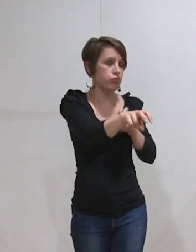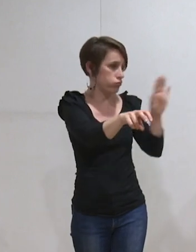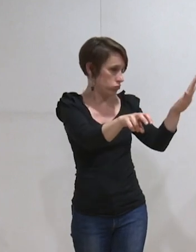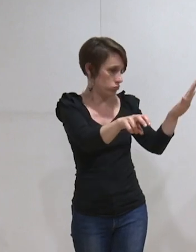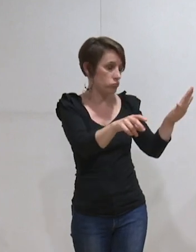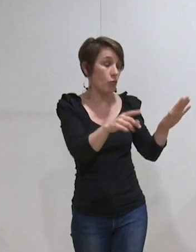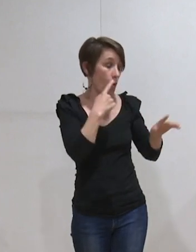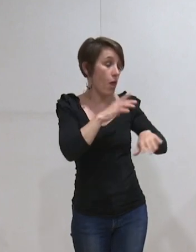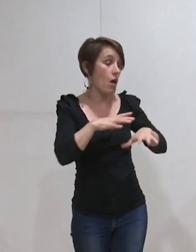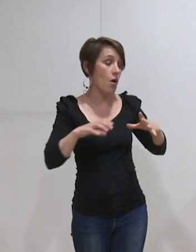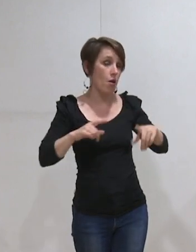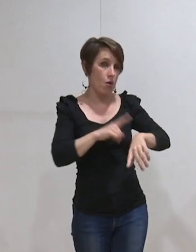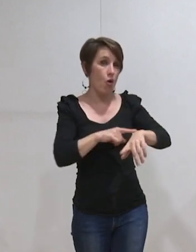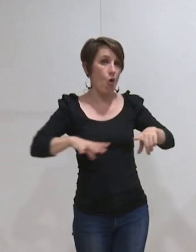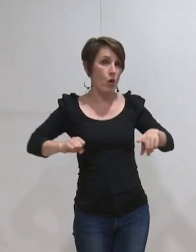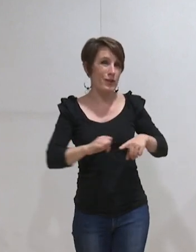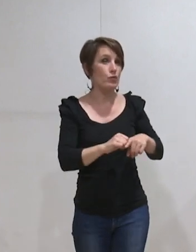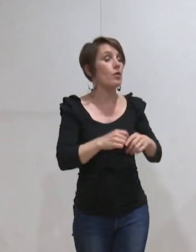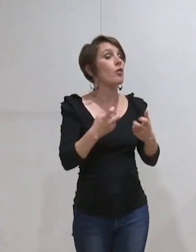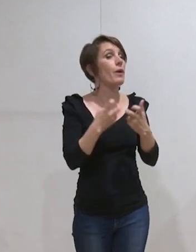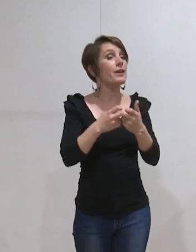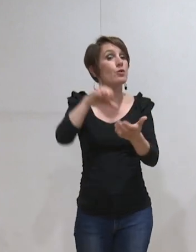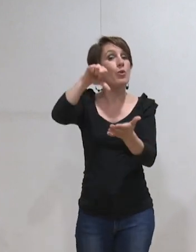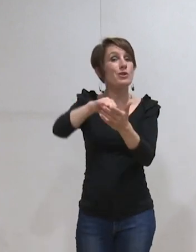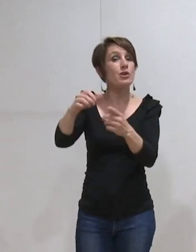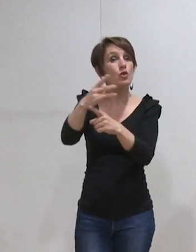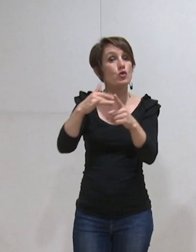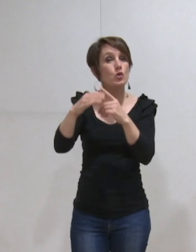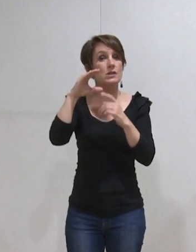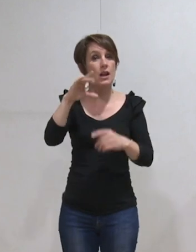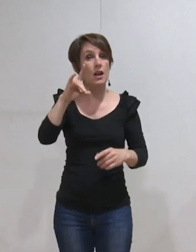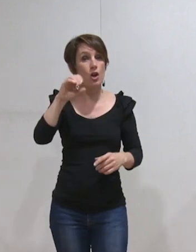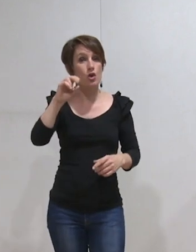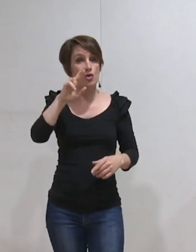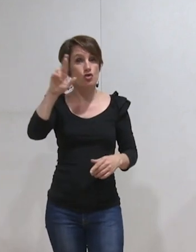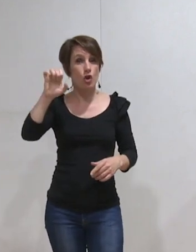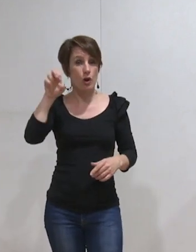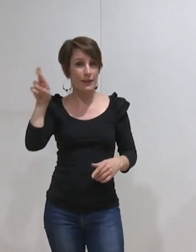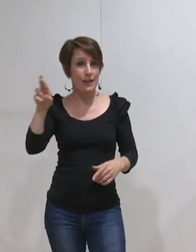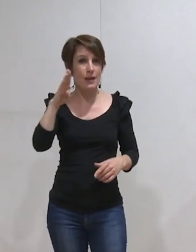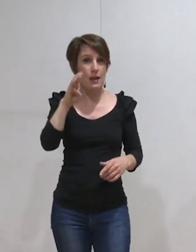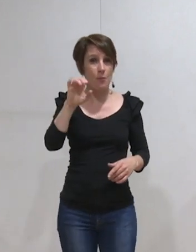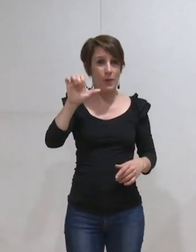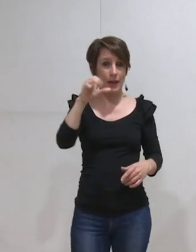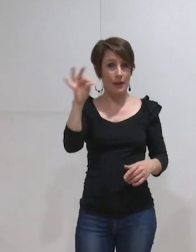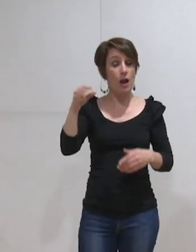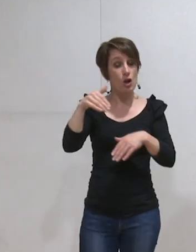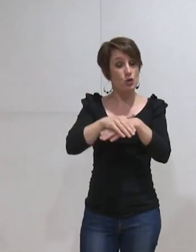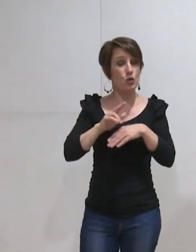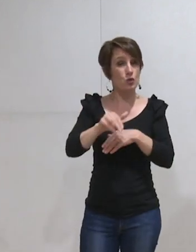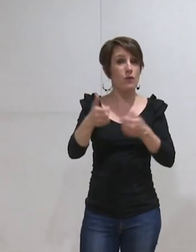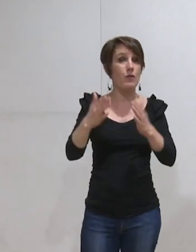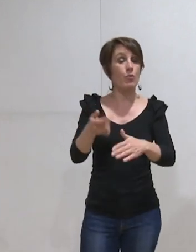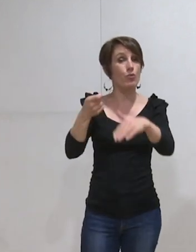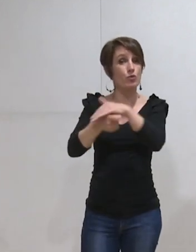la question de l'association du centre social chuer Beria qui est en difficulté ce soir il va lui être attribué une subvention de